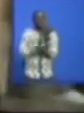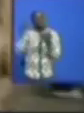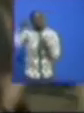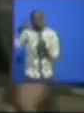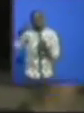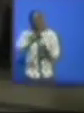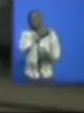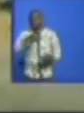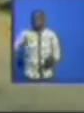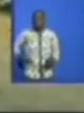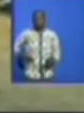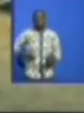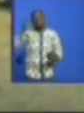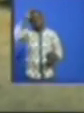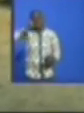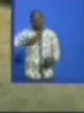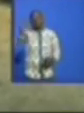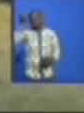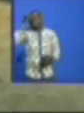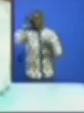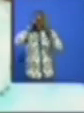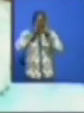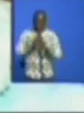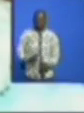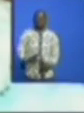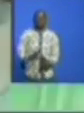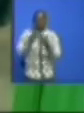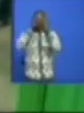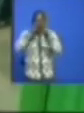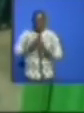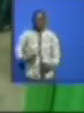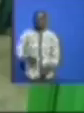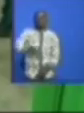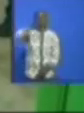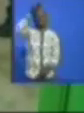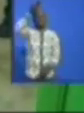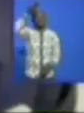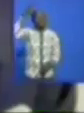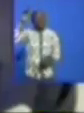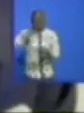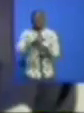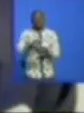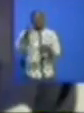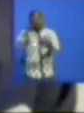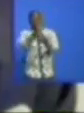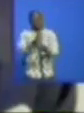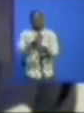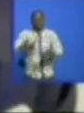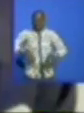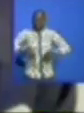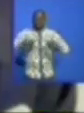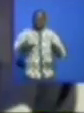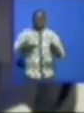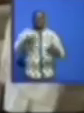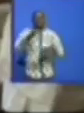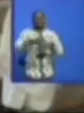et homme d'État a eu droit à des hommages. Des hommages à la hauteur du rang que l'homme a occupé de son vivant. Auparavant, en